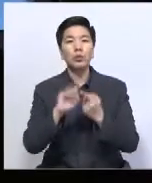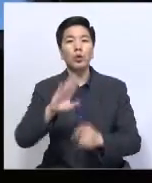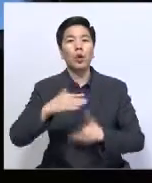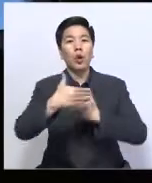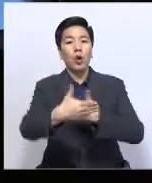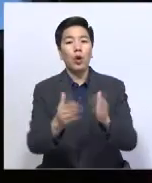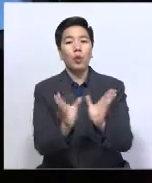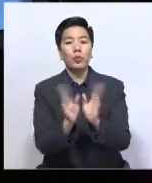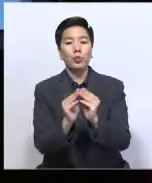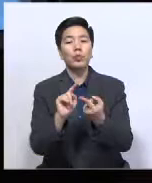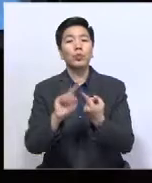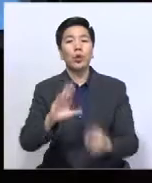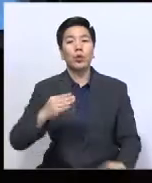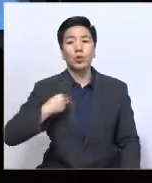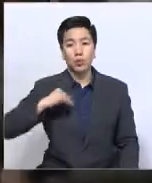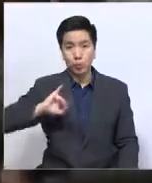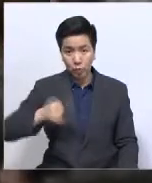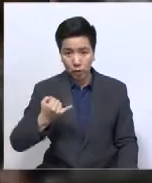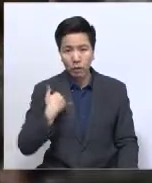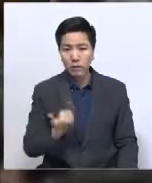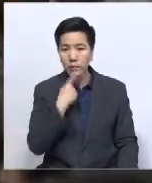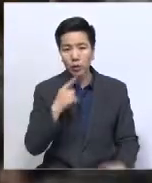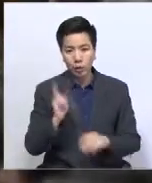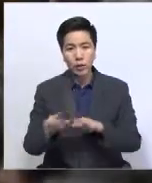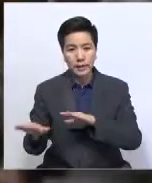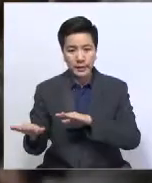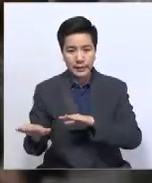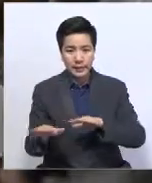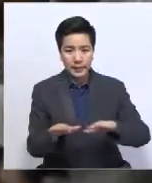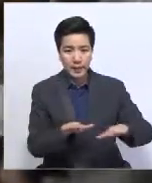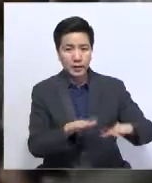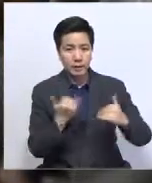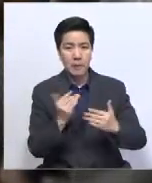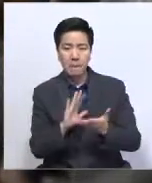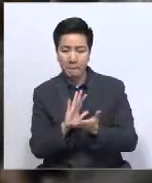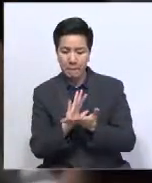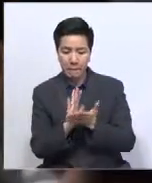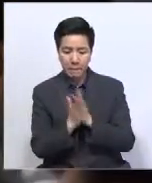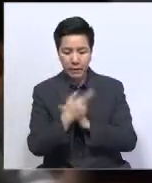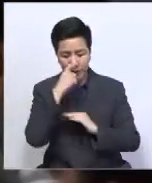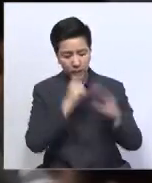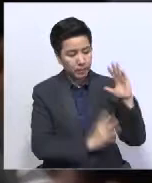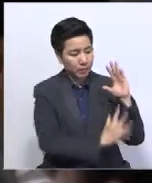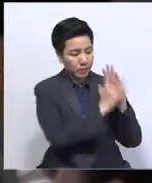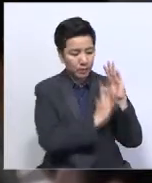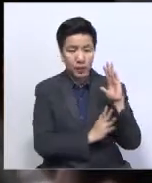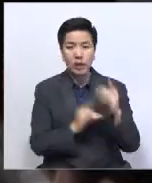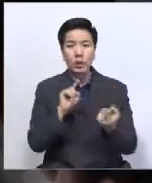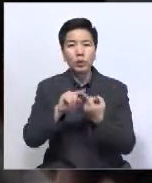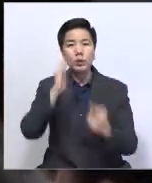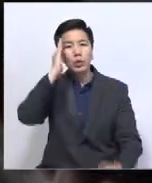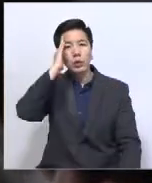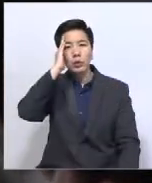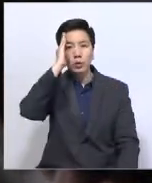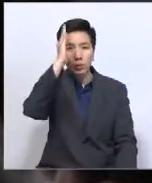รณ์มหาวิทยาลัยว่าทุกคนต้องเตรียมความพร้อมในช่วงของการเปลี่ยนผ่านของประเทศเพื่อเดินไปข้างหน้าโดยจุฬาลงก